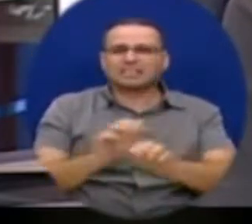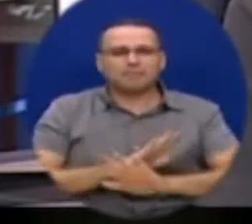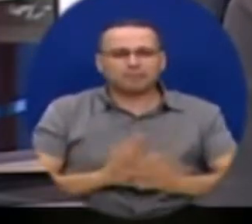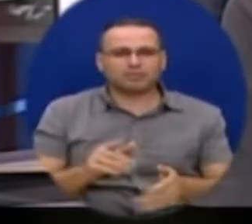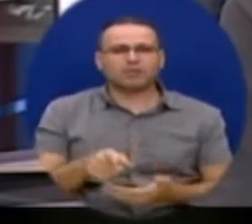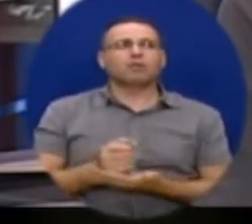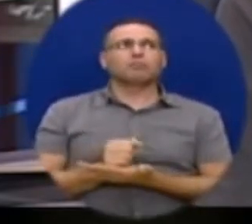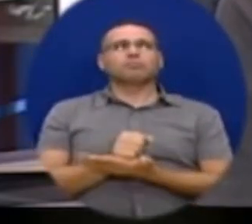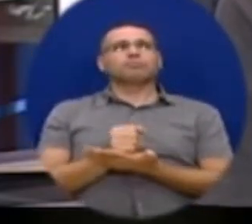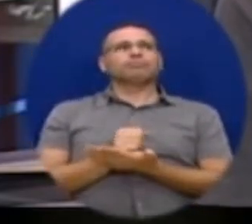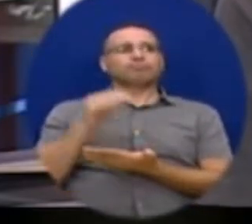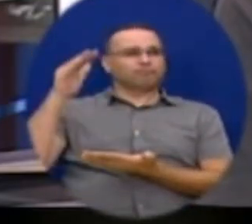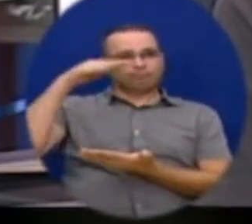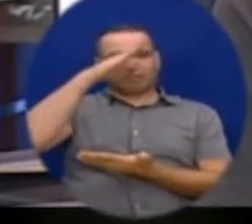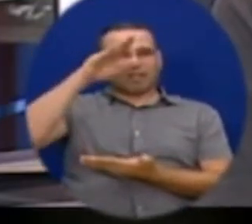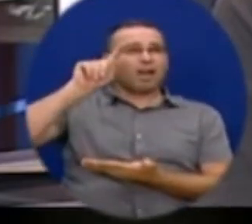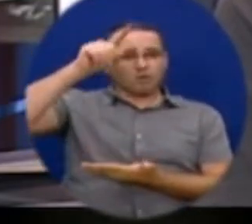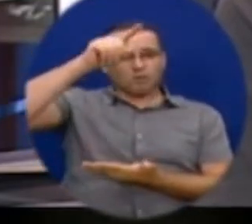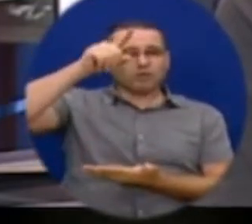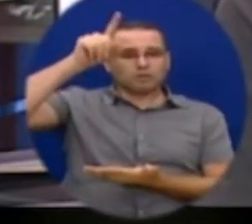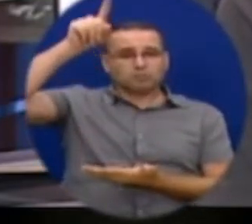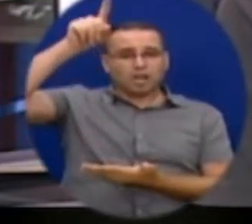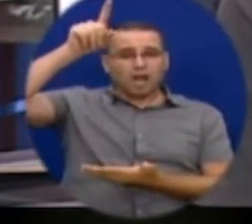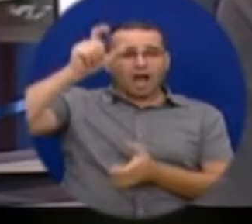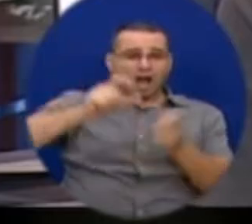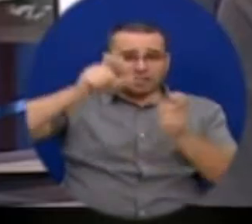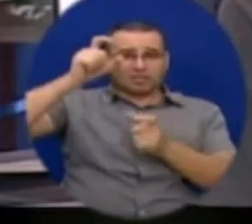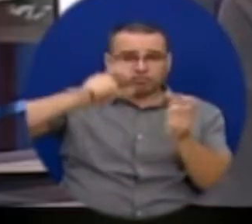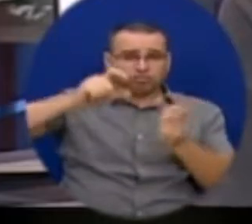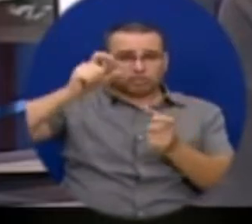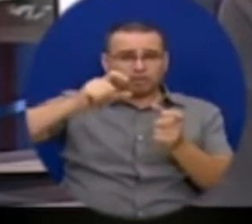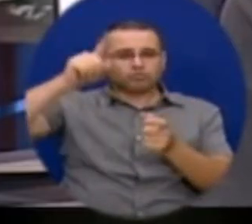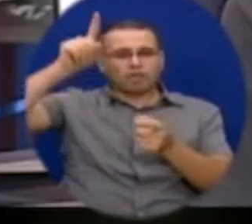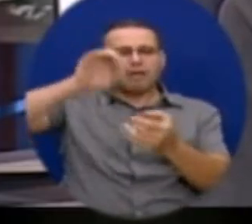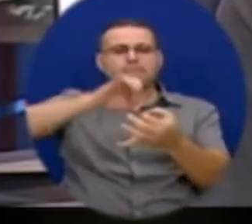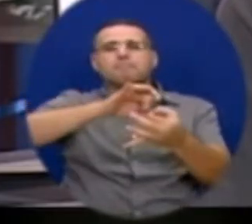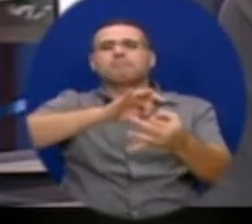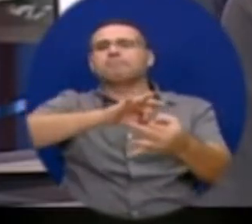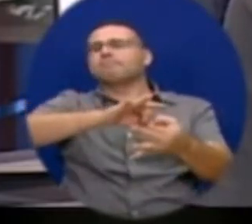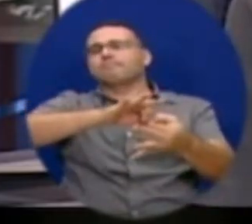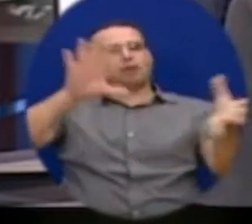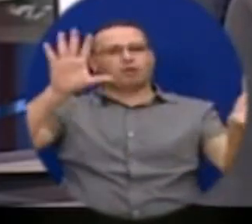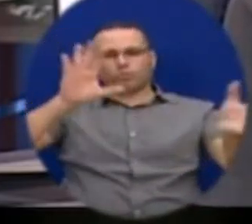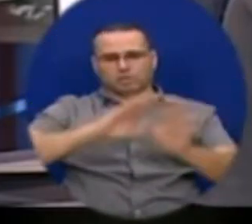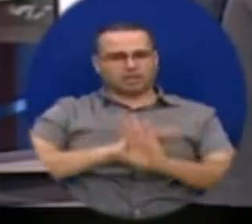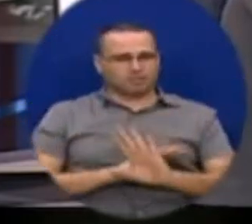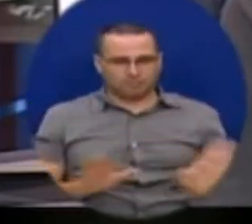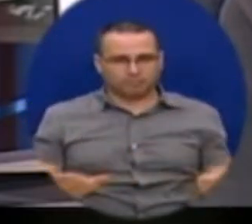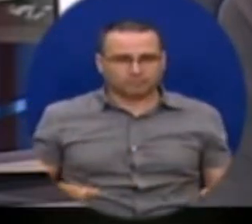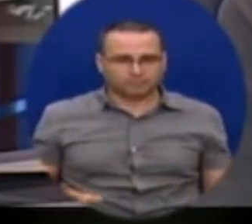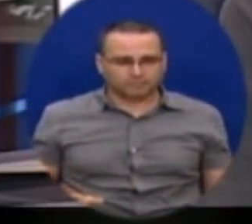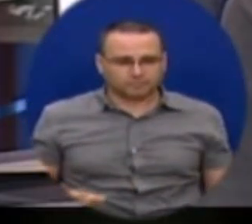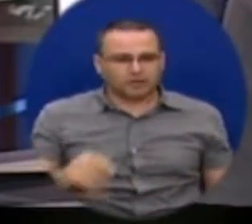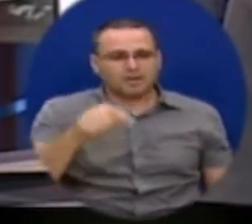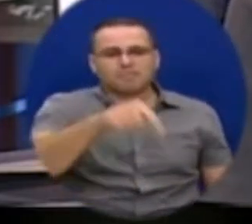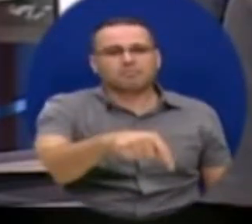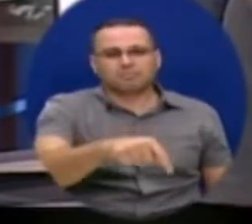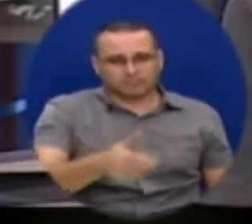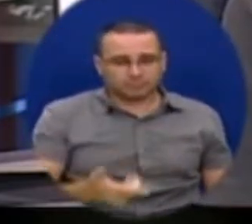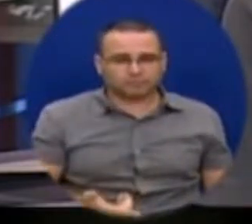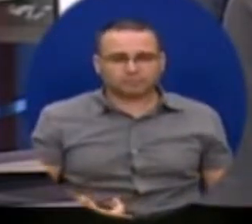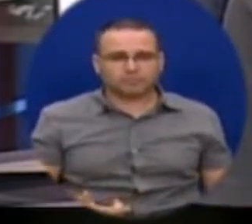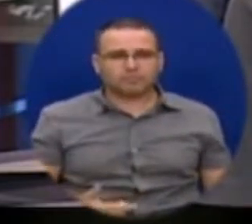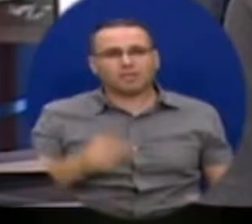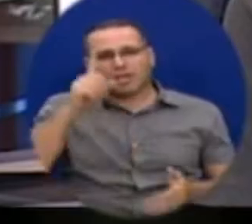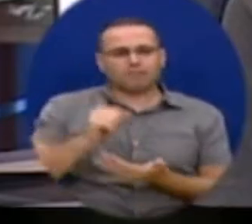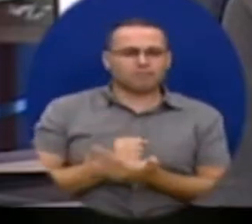טווח, שמוצאים את עצמם אנשים שנמצאים באמת מנותקים בצורה כמעט וירטואלית בכלל משדה הקרב,